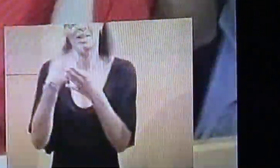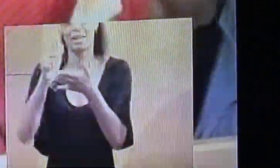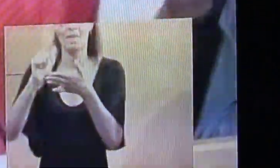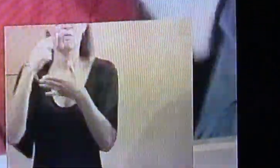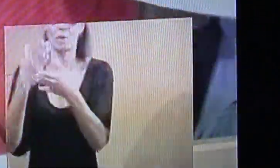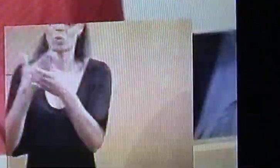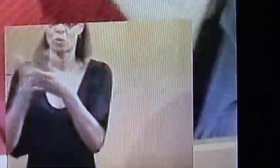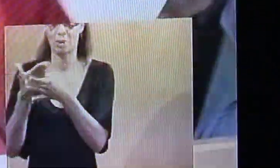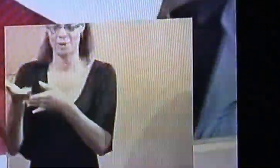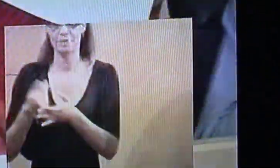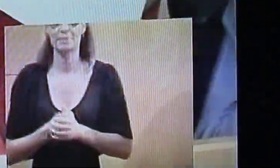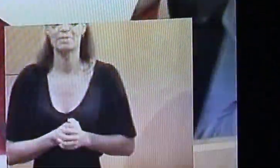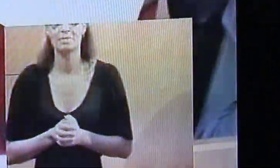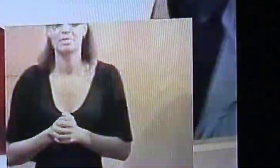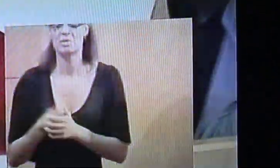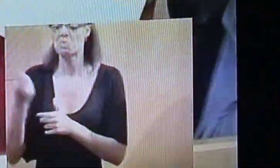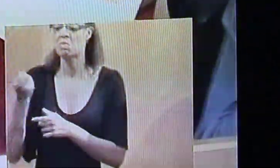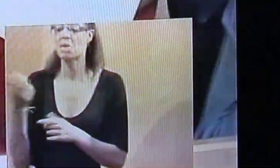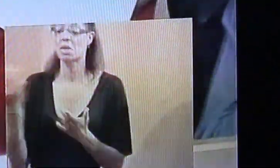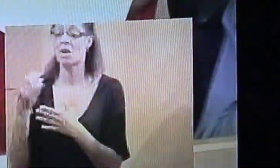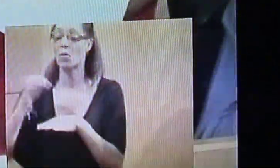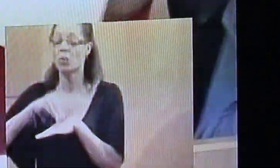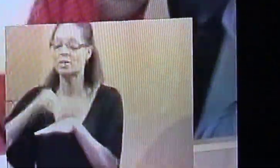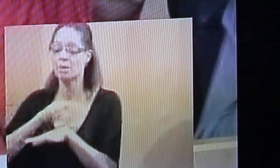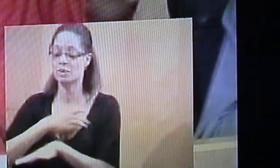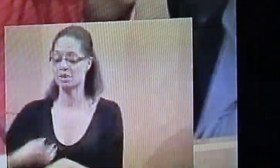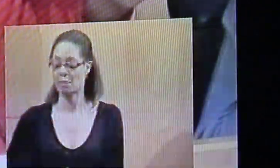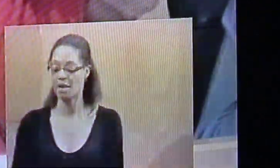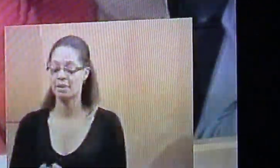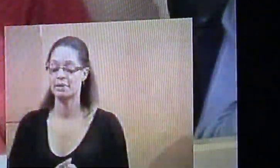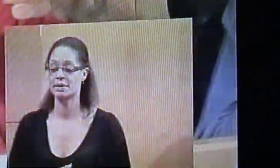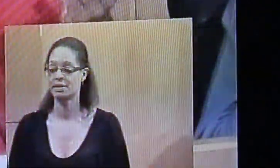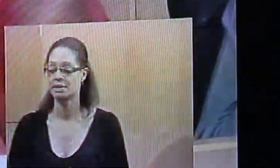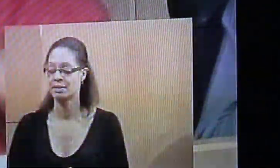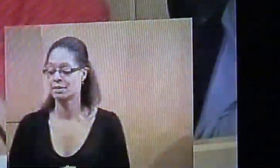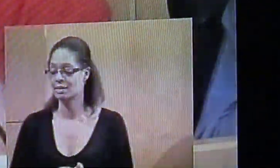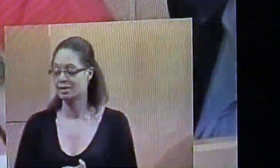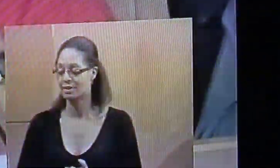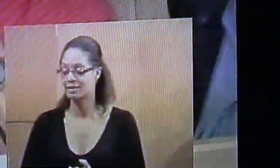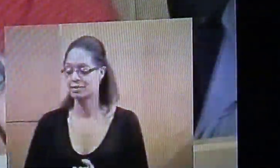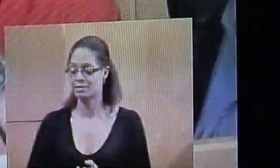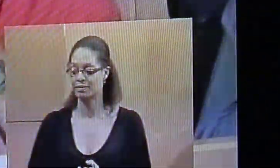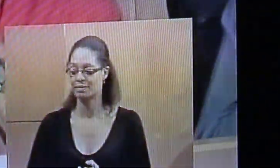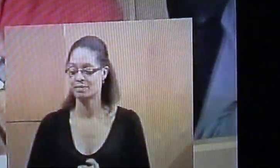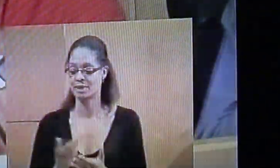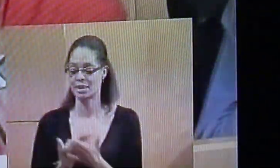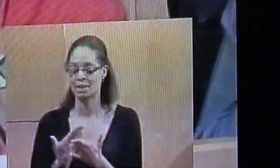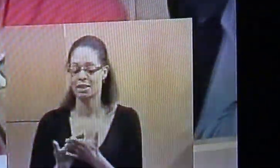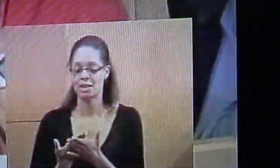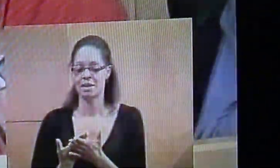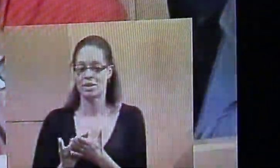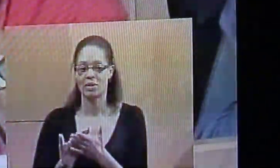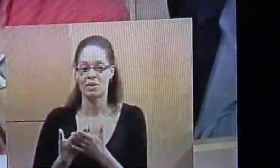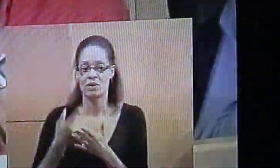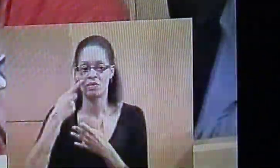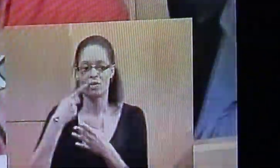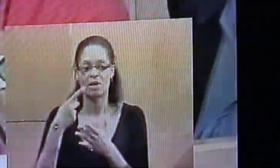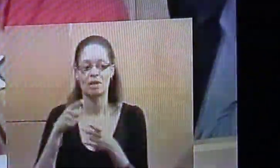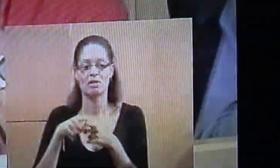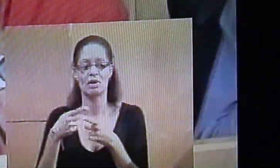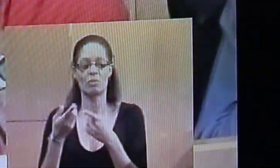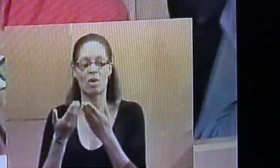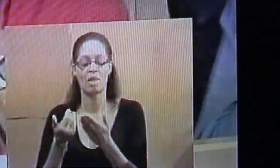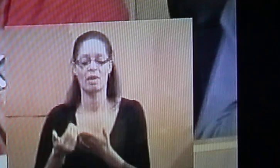émanant du conseil municipal. c'est le profil d'extinction de la